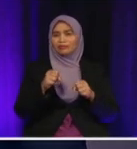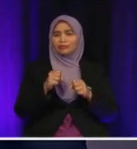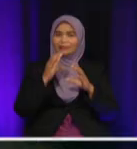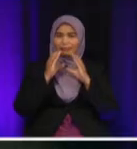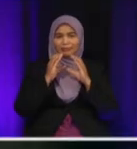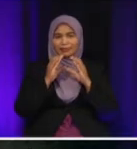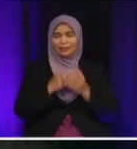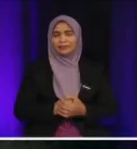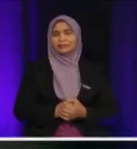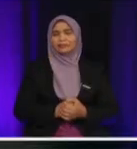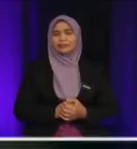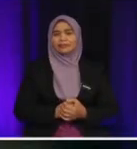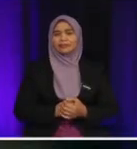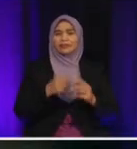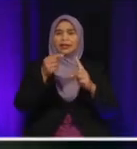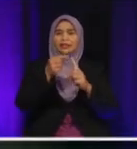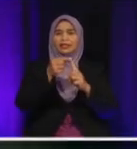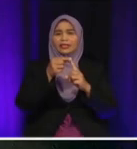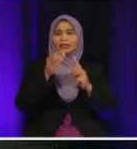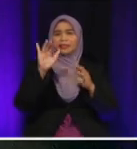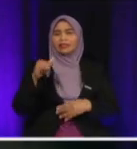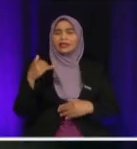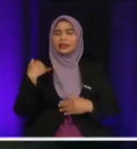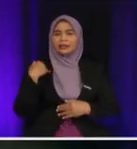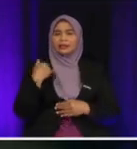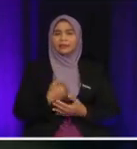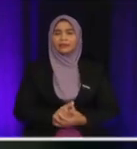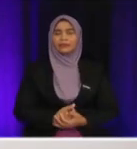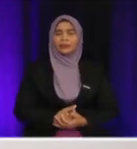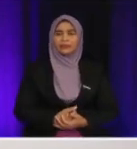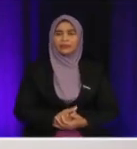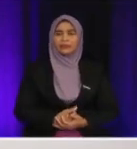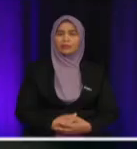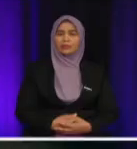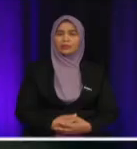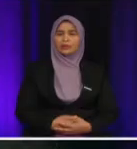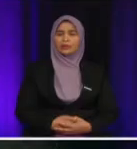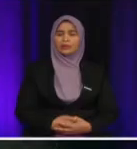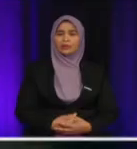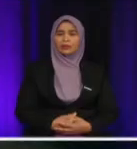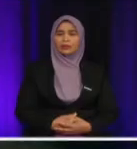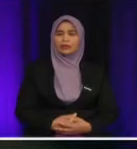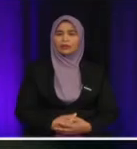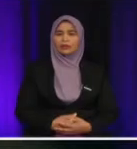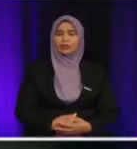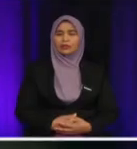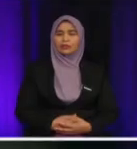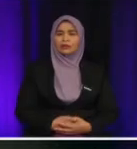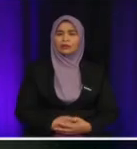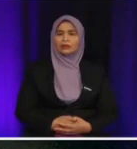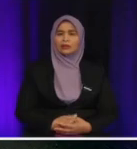sebut perkataan yang ada di depan ni? Silakan. Kita jadi Arab sikit hari ini. Alright. Okey, Fitri boleh